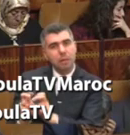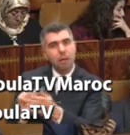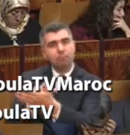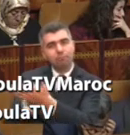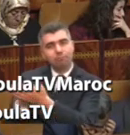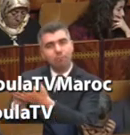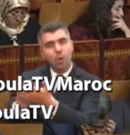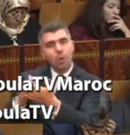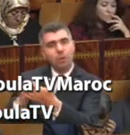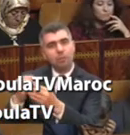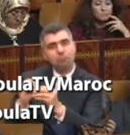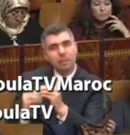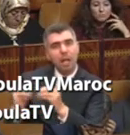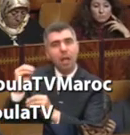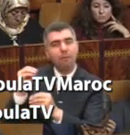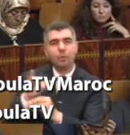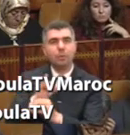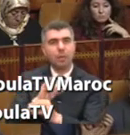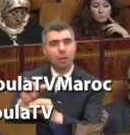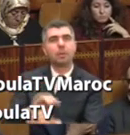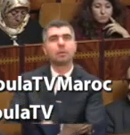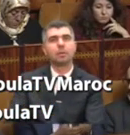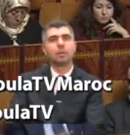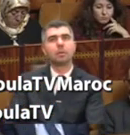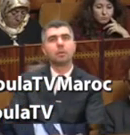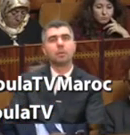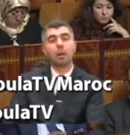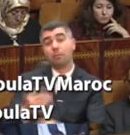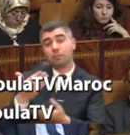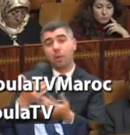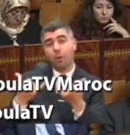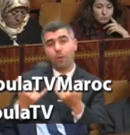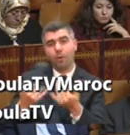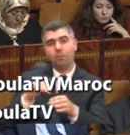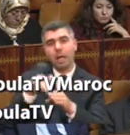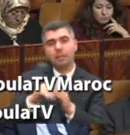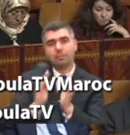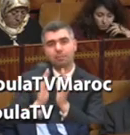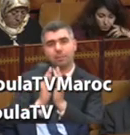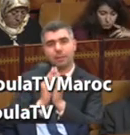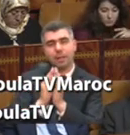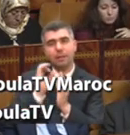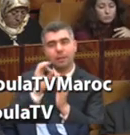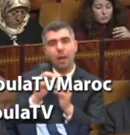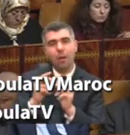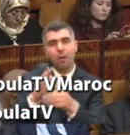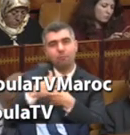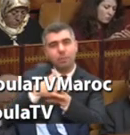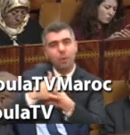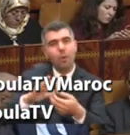إيجابي كما قلتم على تحسين مناخ العمل. فريق التجمع الدستوري واعي بأهمية الإنجازات التي تقوم